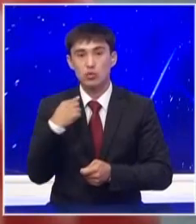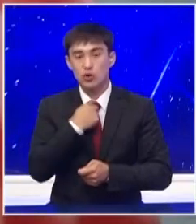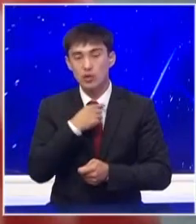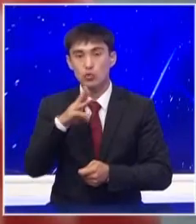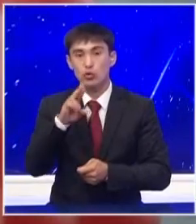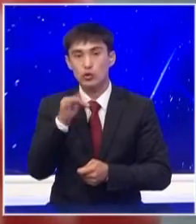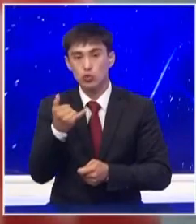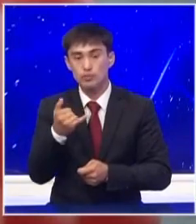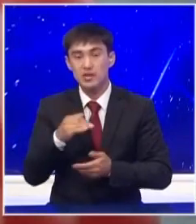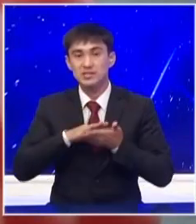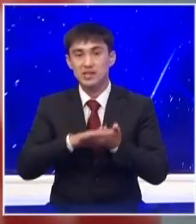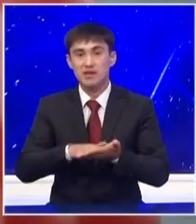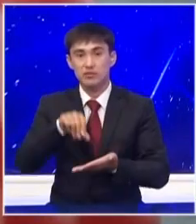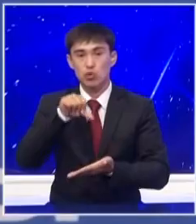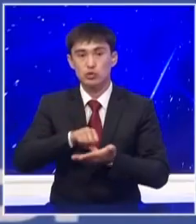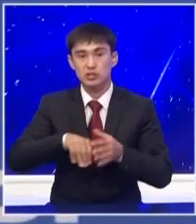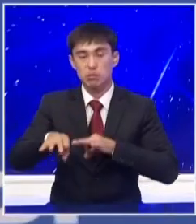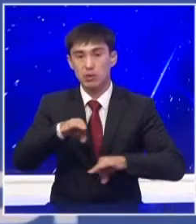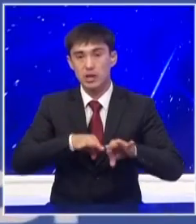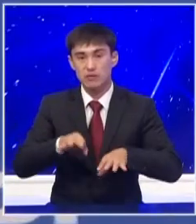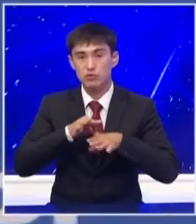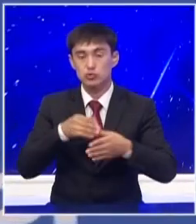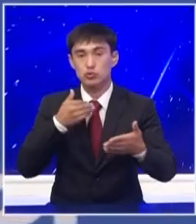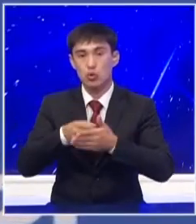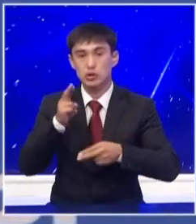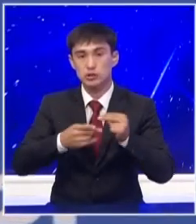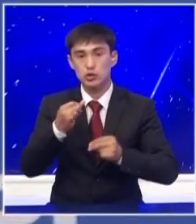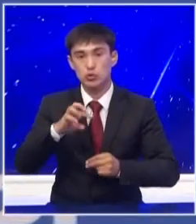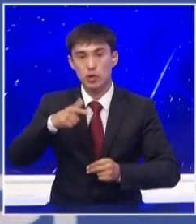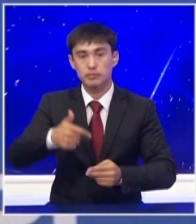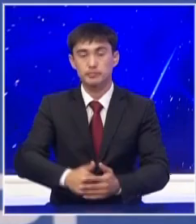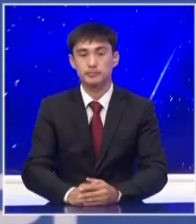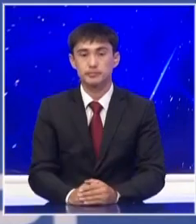Куркейту». Прием заявок на участие в проекте ведется до конца июля.